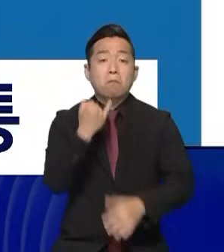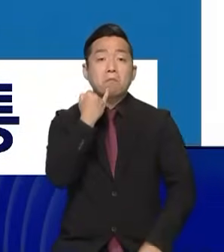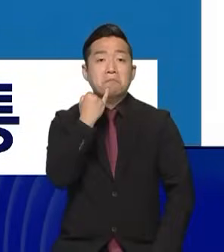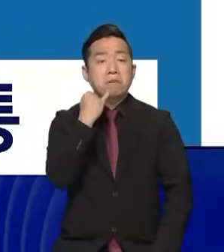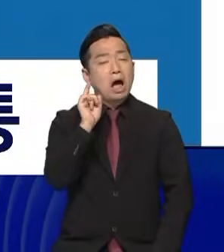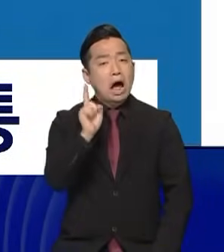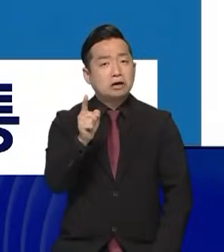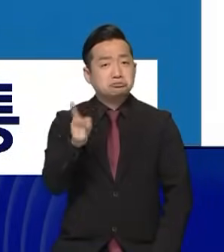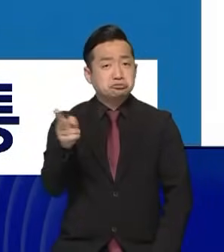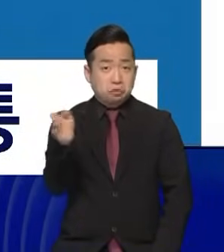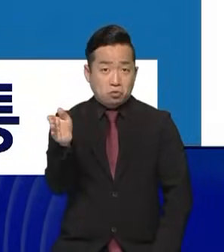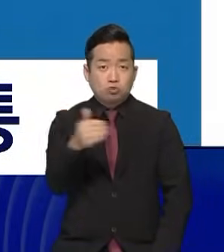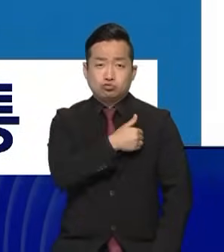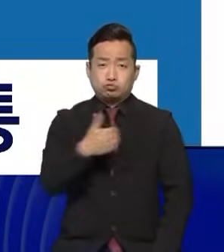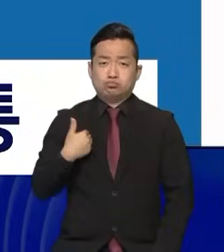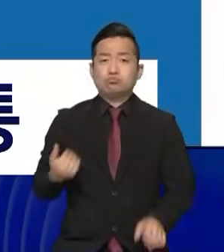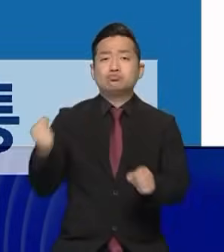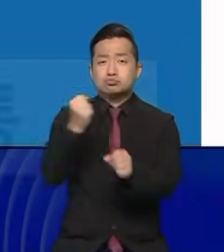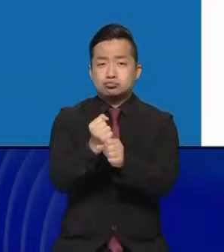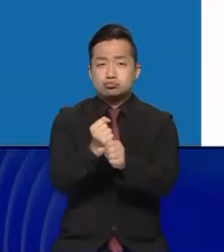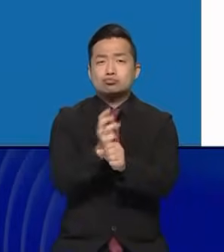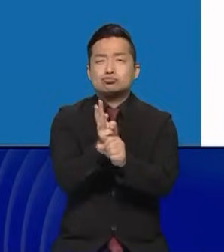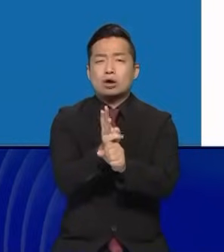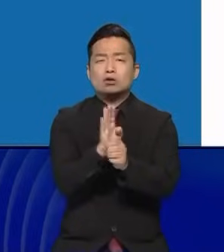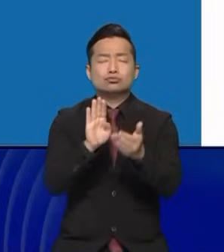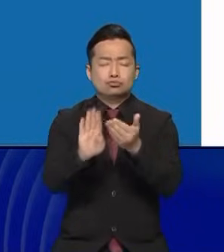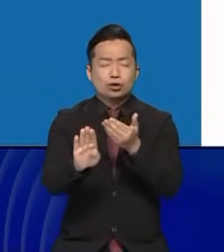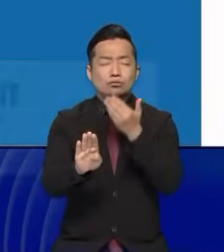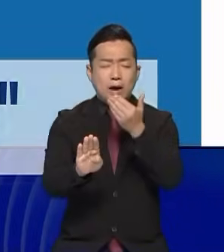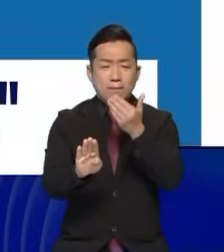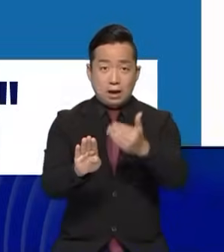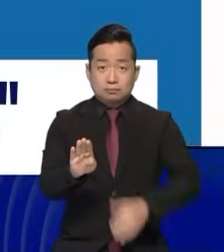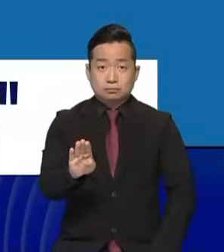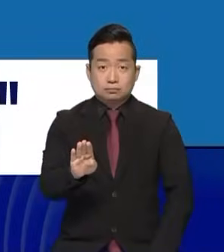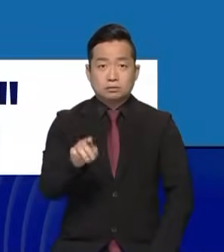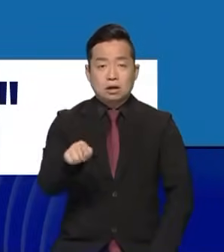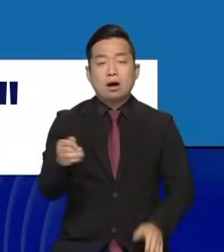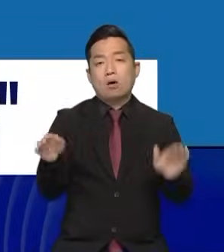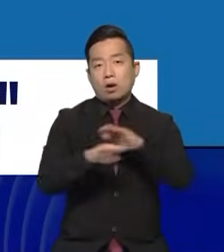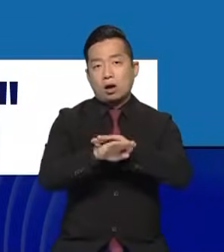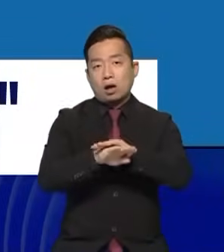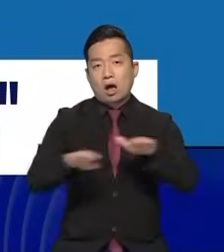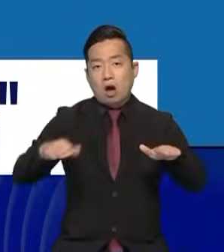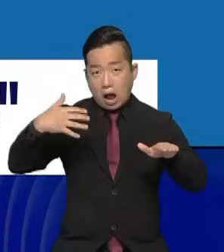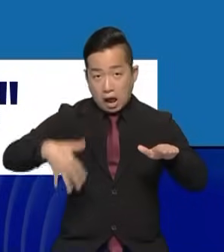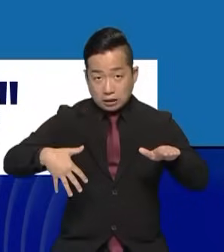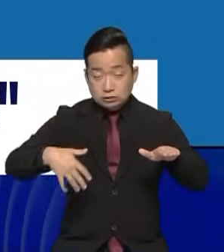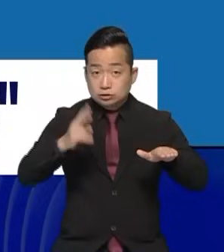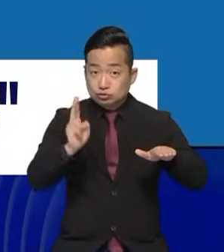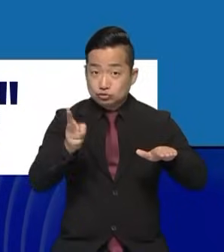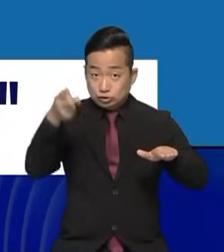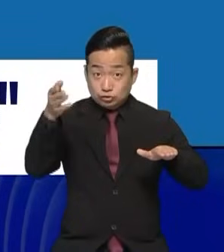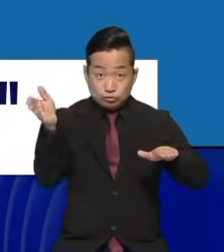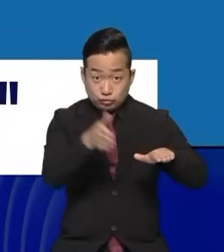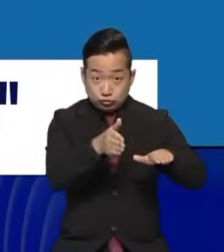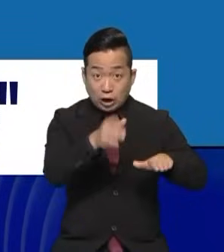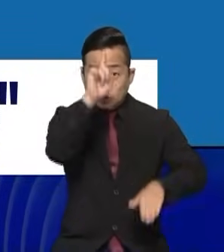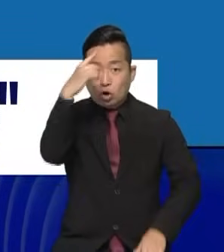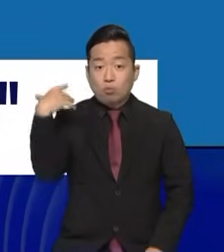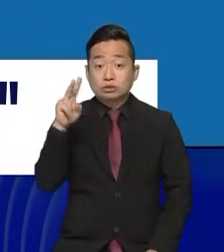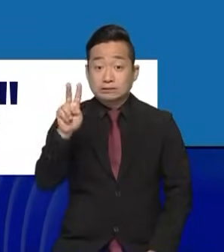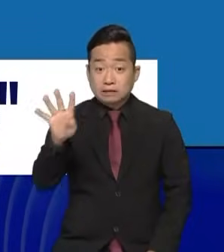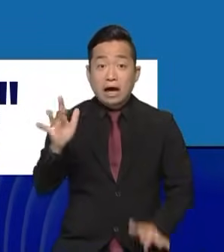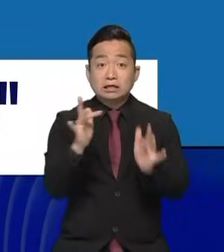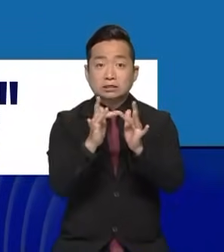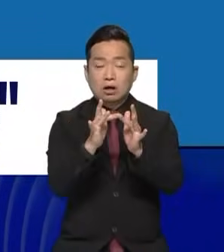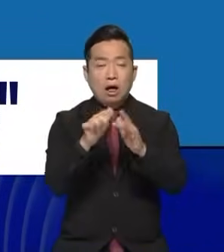한두 시까지는 충분히 고칠 수 있을 것 같다. 이렇게 얘기를 했는데 못 고쳤고 한 두세 시쯤 지나고 나서 정부 24도 먹통이 됐고